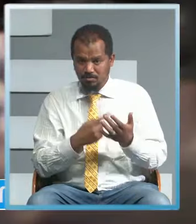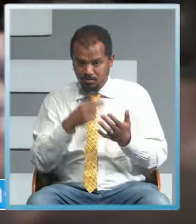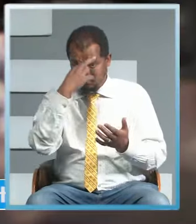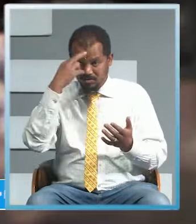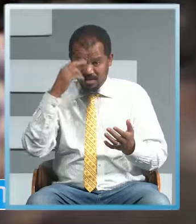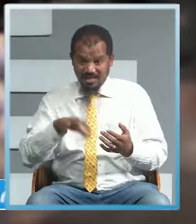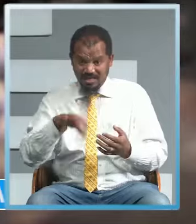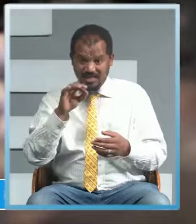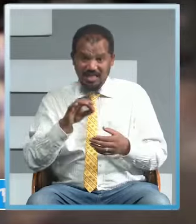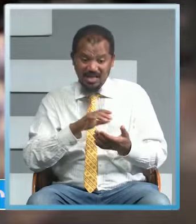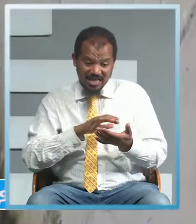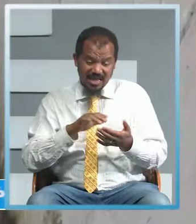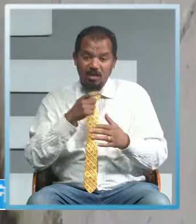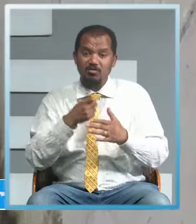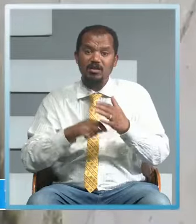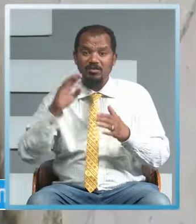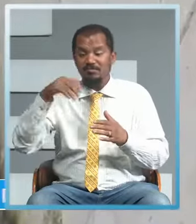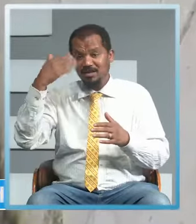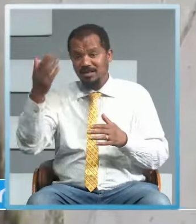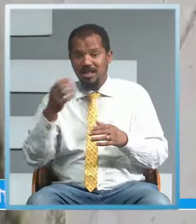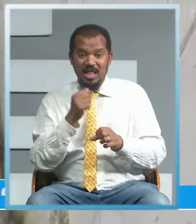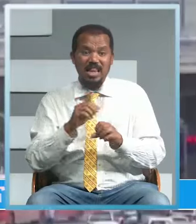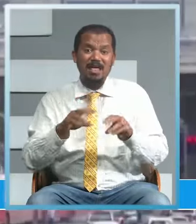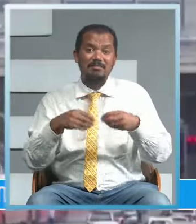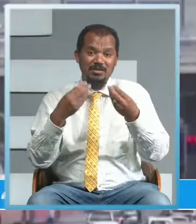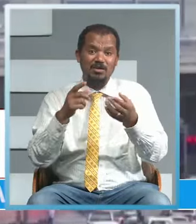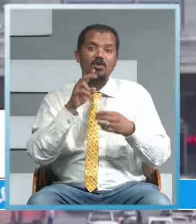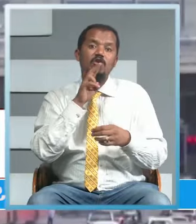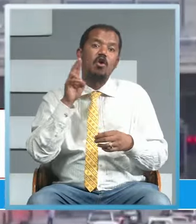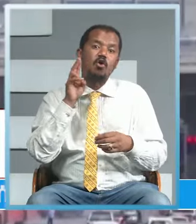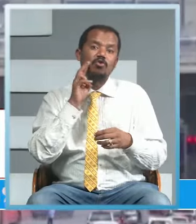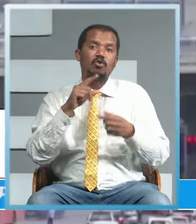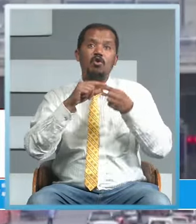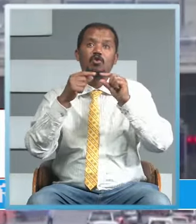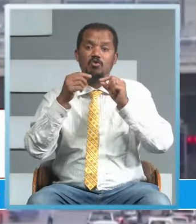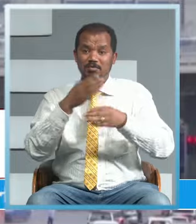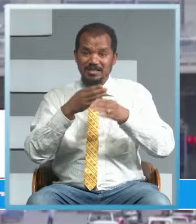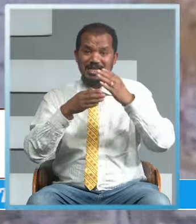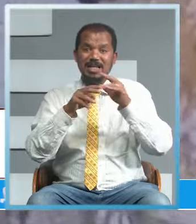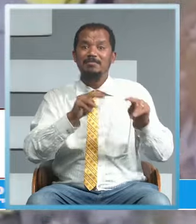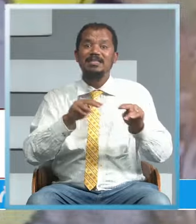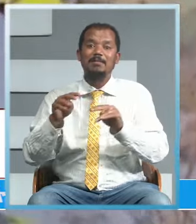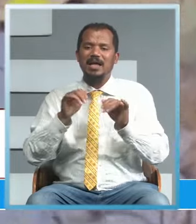ተመልክቷል። በዚሁ ረገድም የተገኘው የጥናት ውጤት በቀጣይ ለሚሰጠው የሆቴሎች